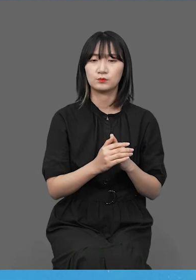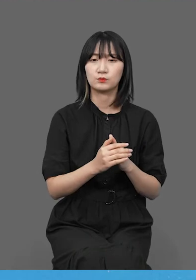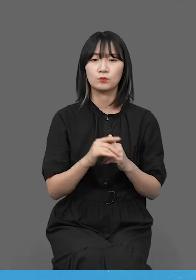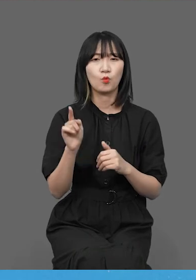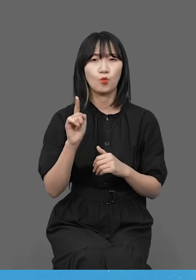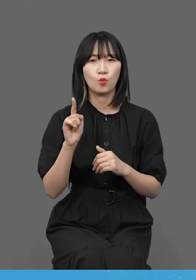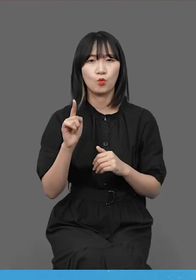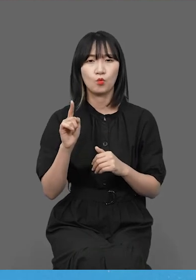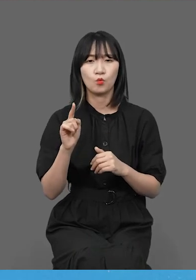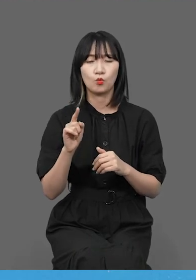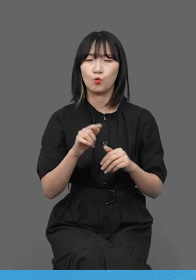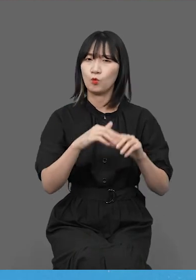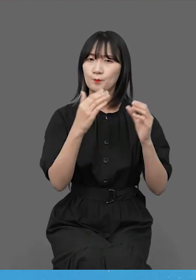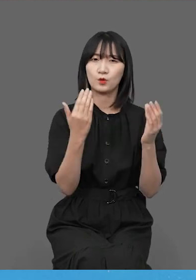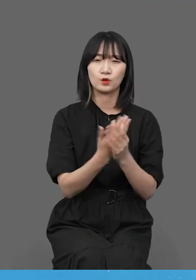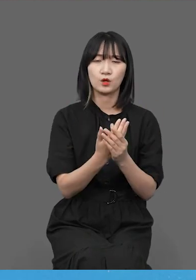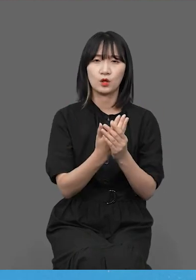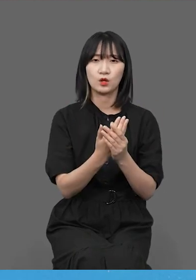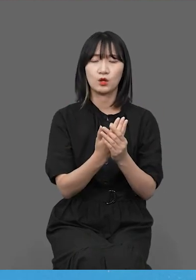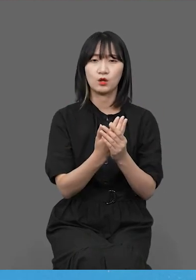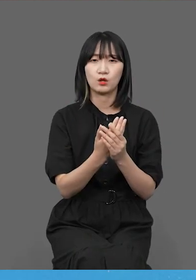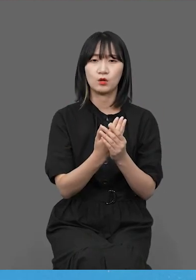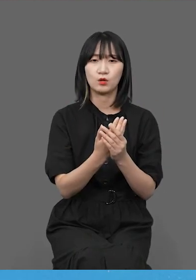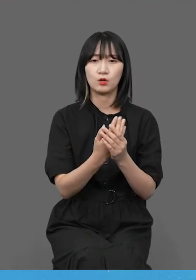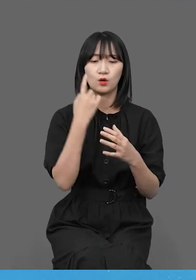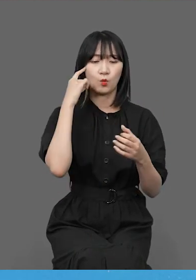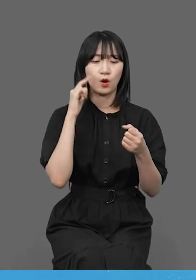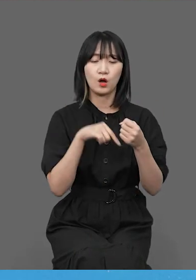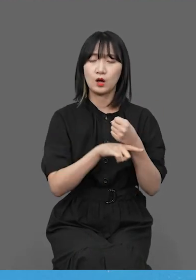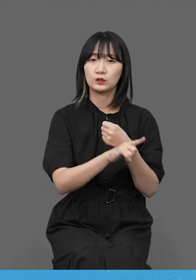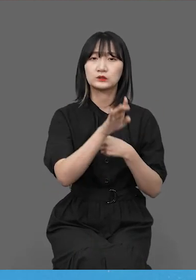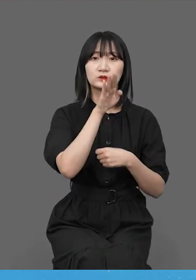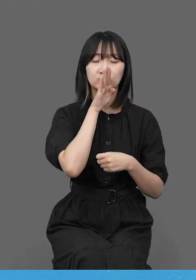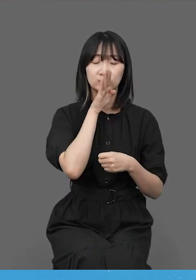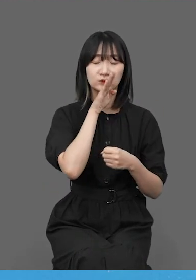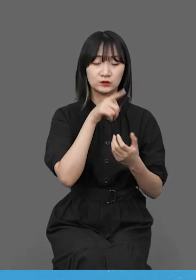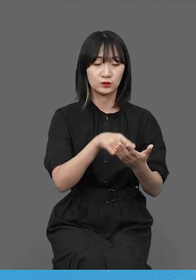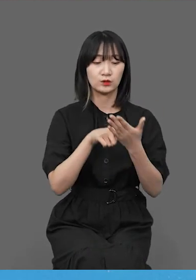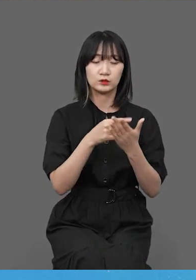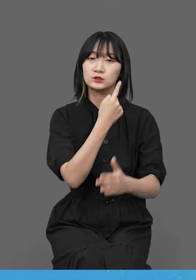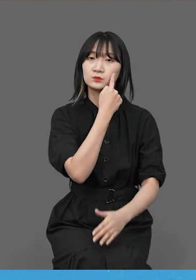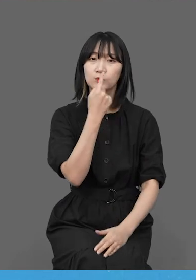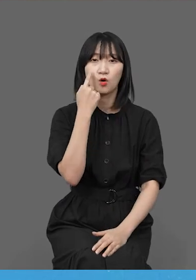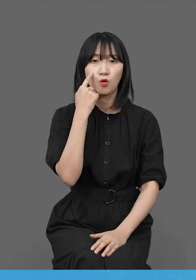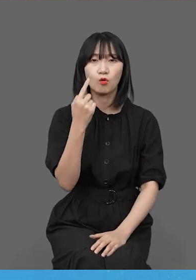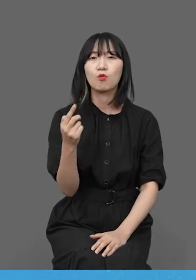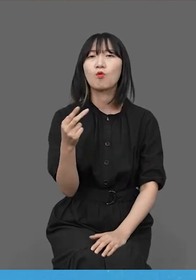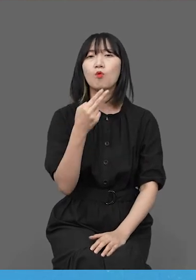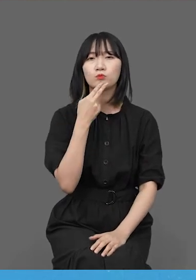하나도 온전하게 객관적으로 과학적 사실로 드러난 건 하나도 없습니다.